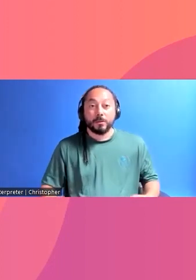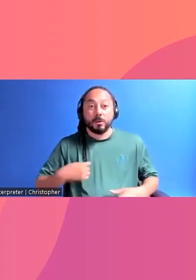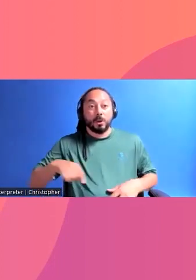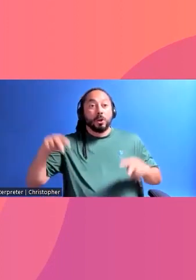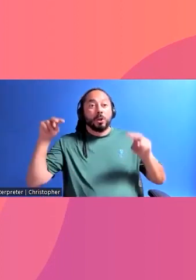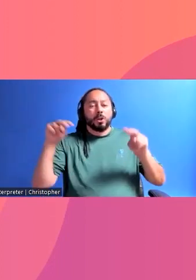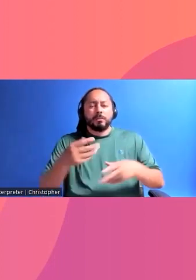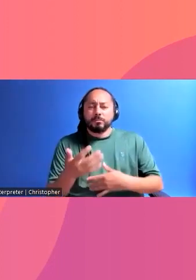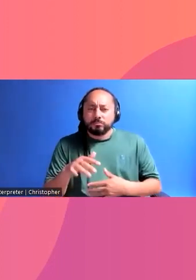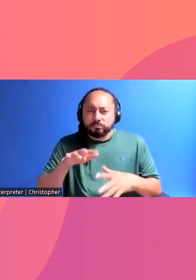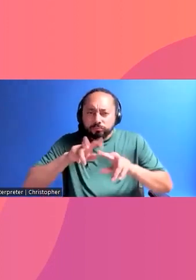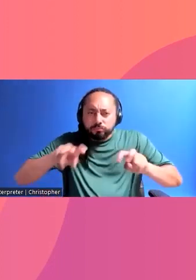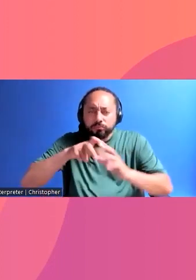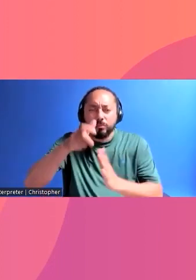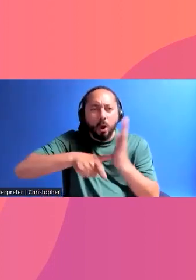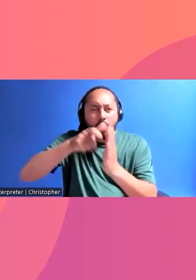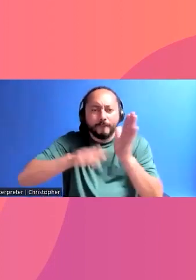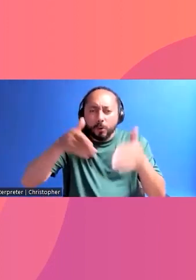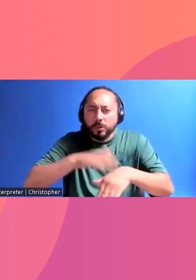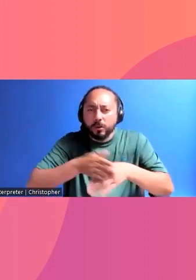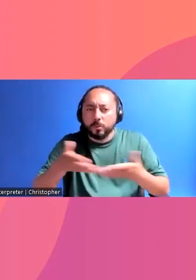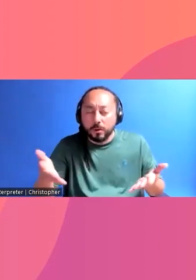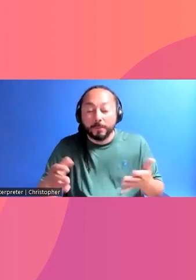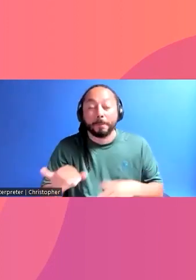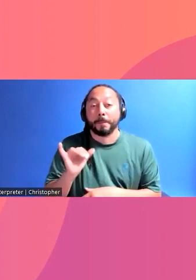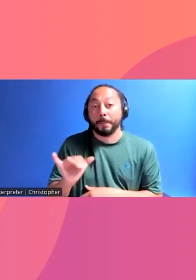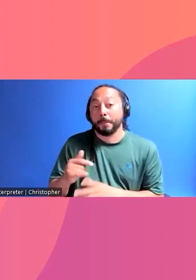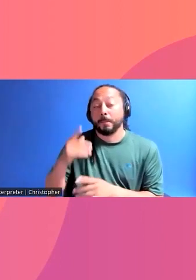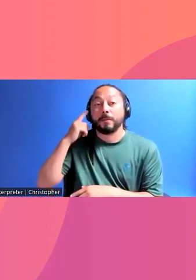Quand on regardait l'objet de ces articles,